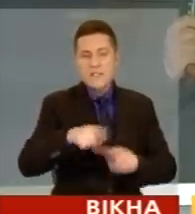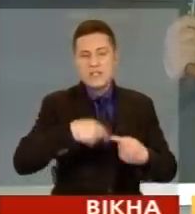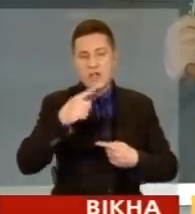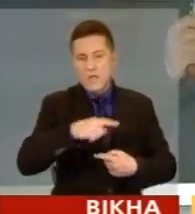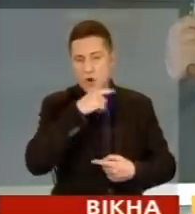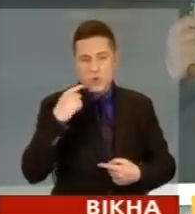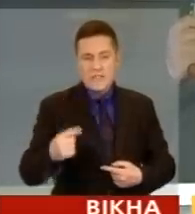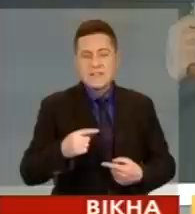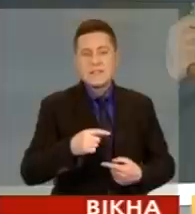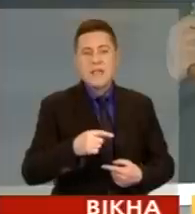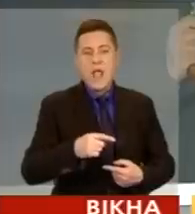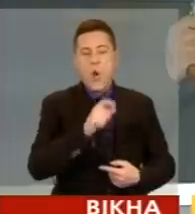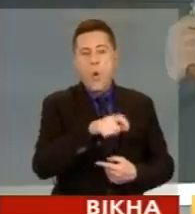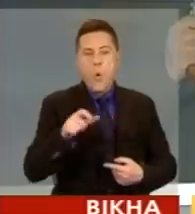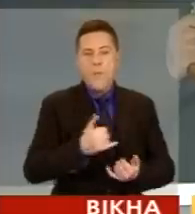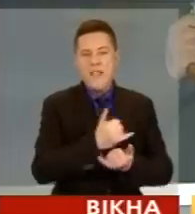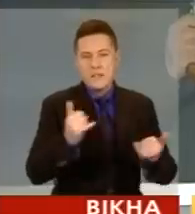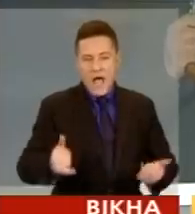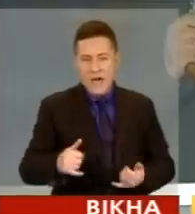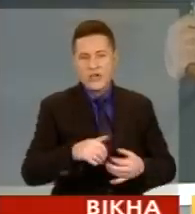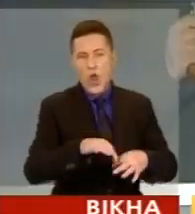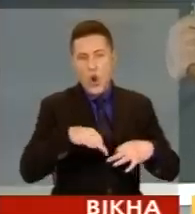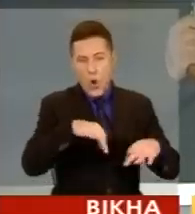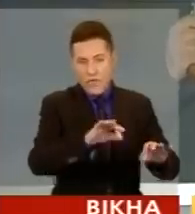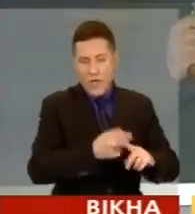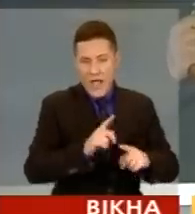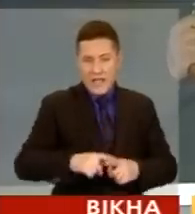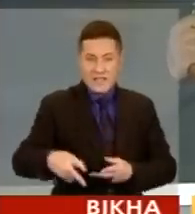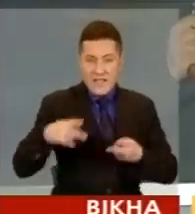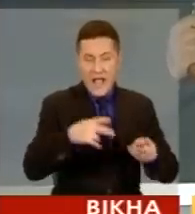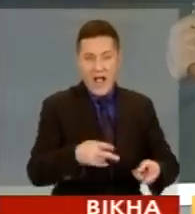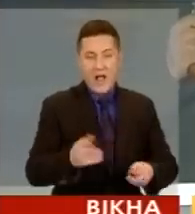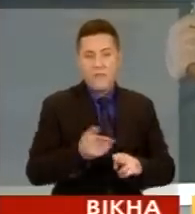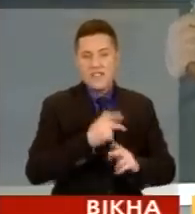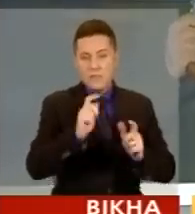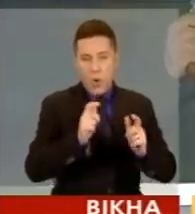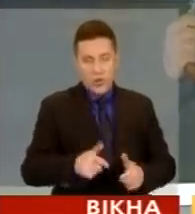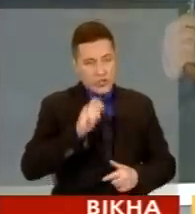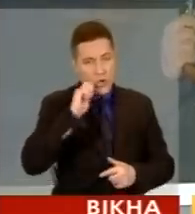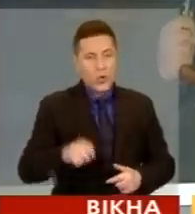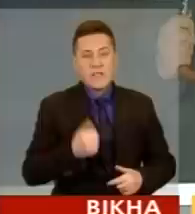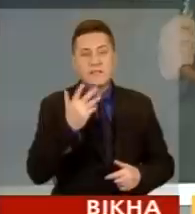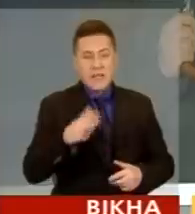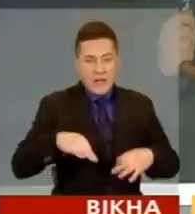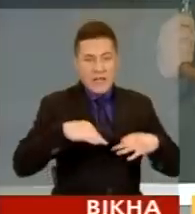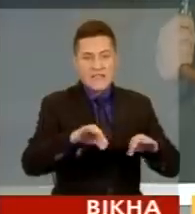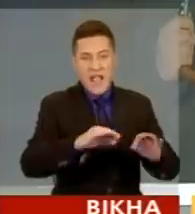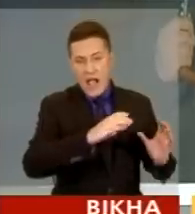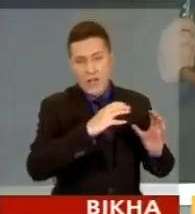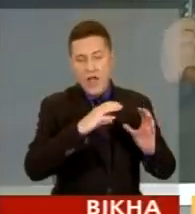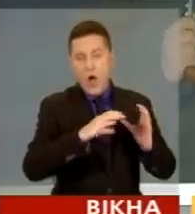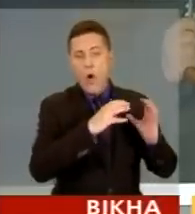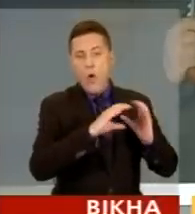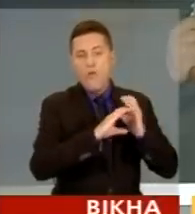російський гуманітарний конвой, що заїхав без жодного погодження з Україною. Чи відомо тобі, скільки цього разу заїхало цих фур і що везли?